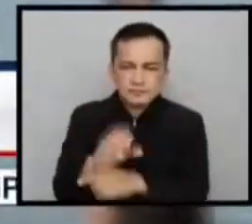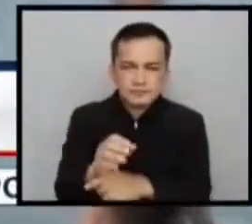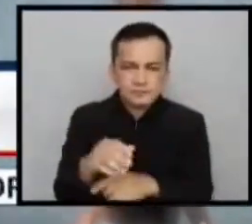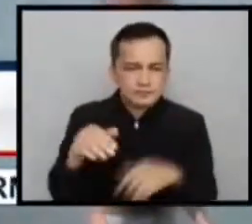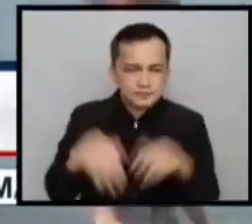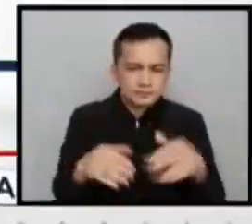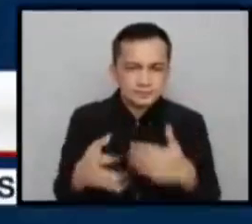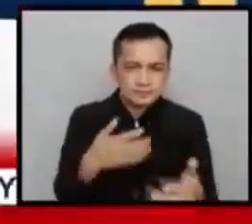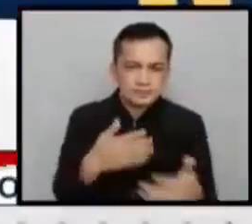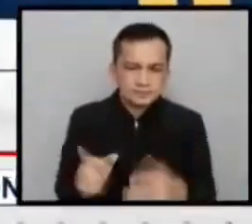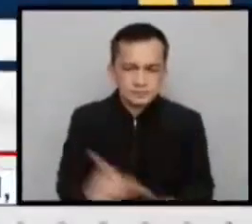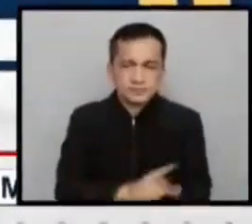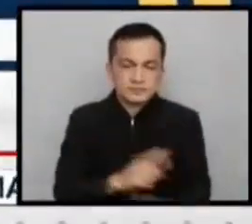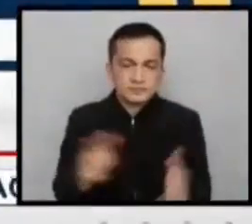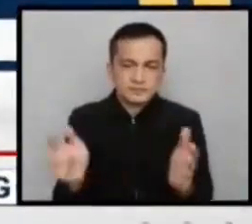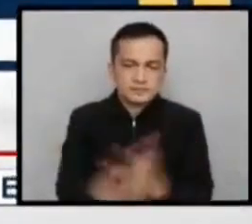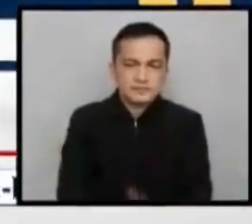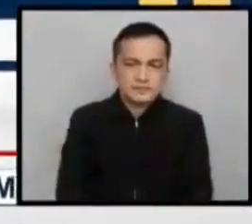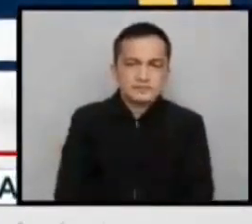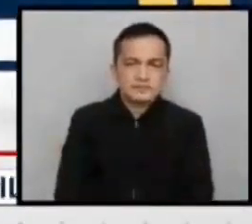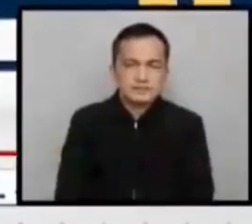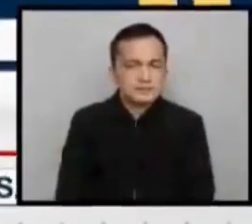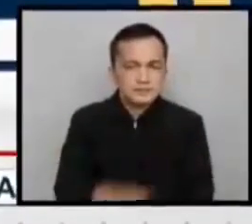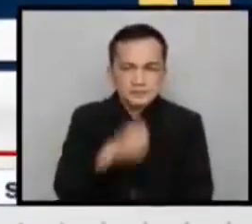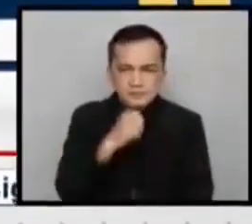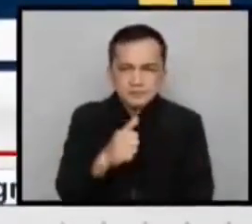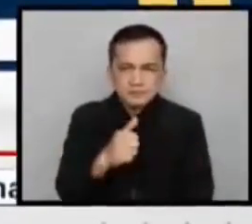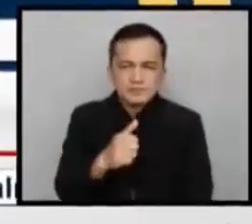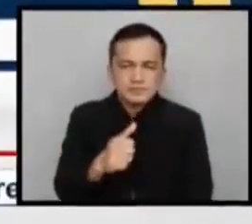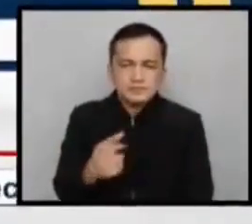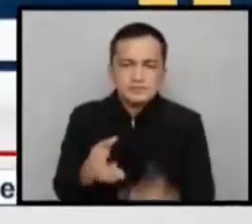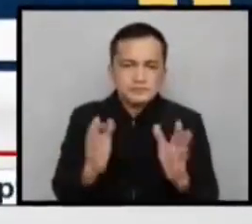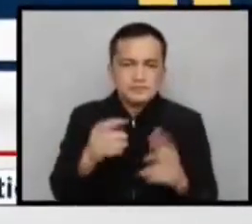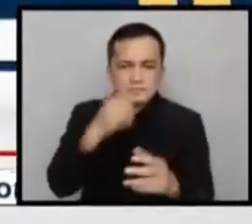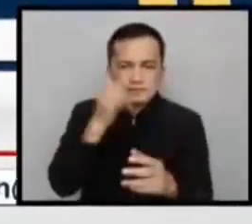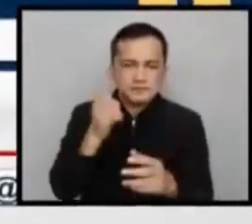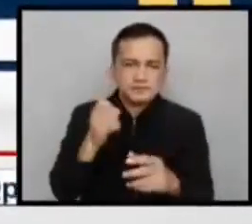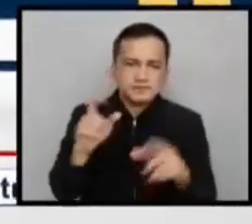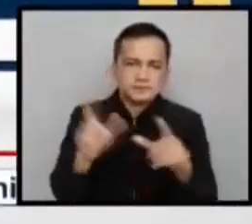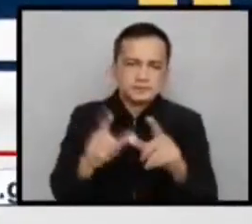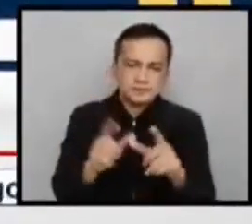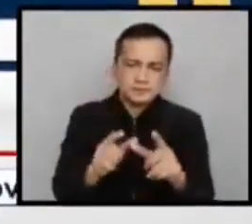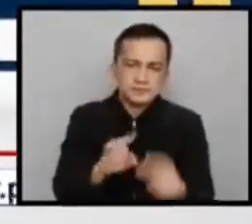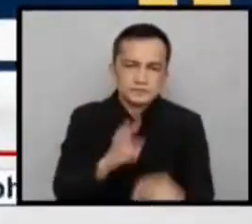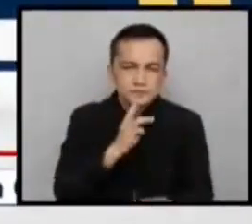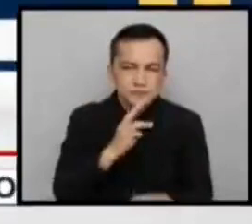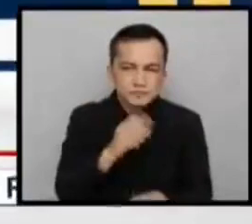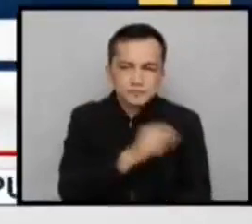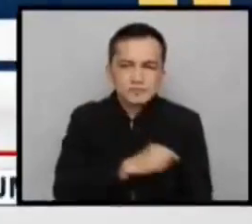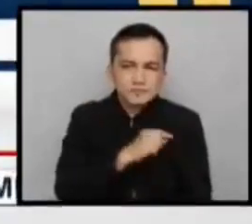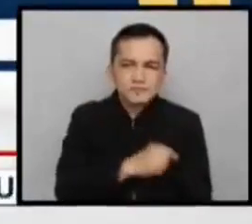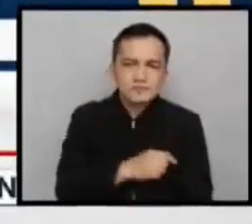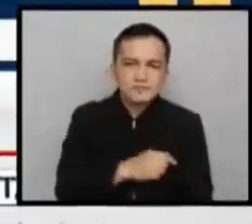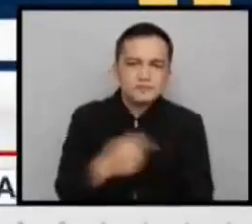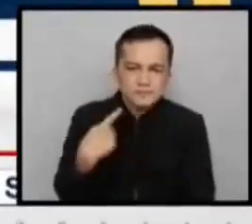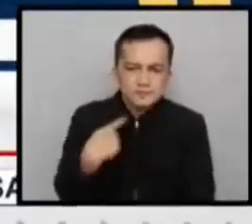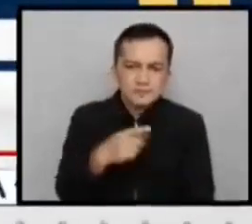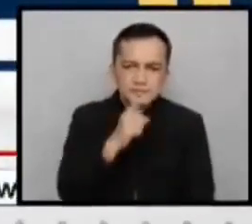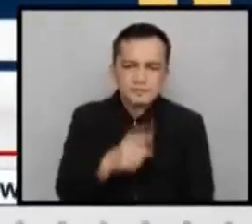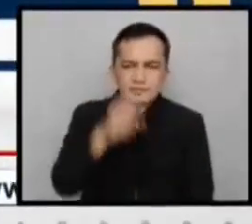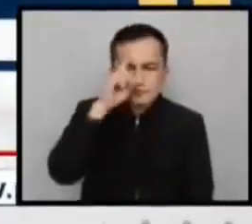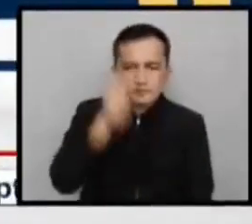matagal nang ipinagbawal. Hindi siya allow dahil nga dun sa level ng water quality. Meron lang talagang matitigas yung ulo